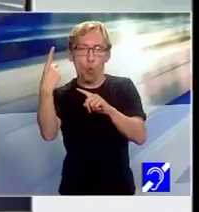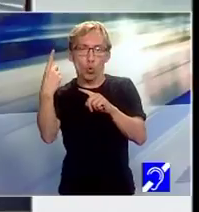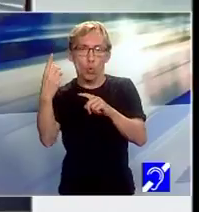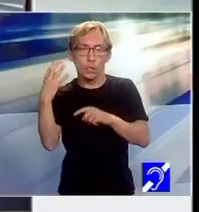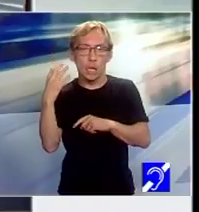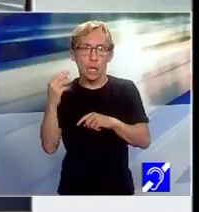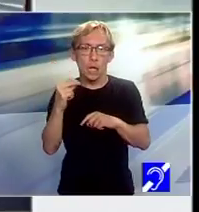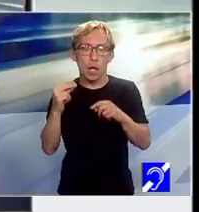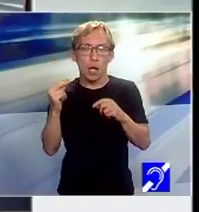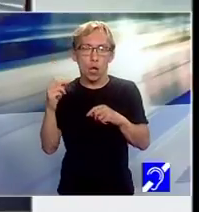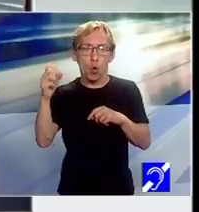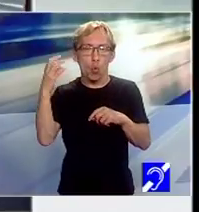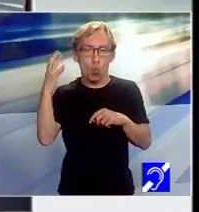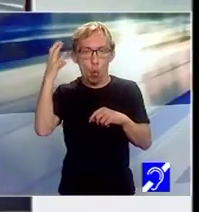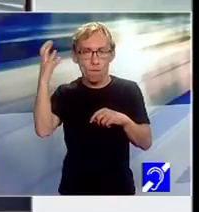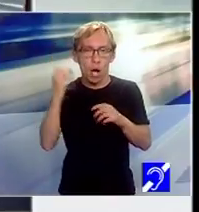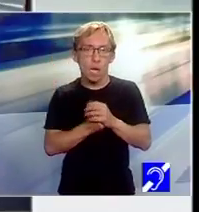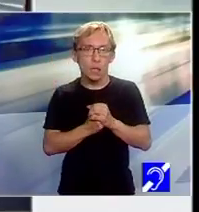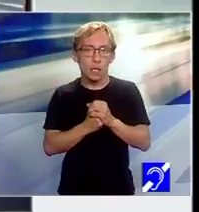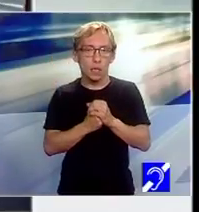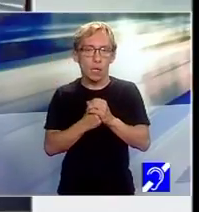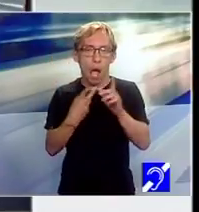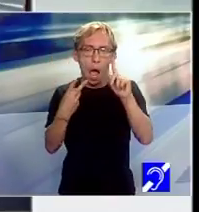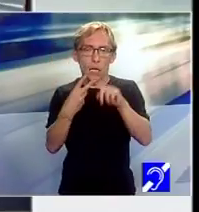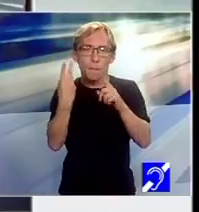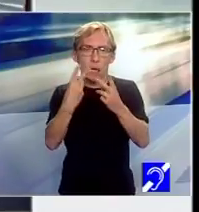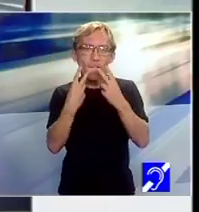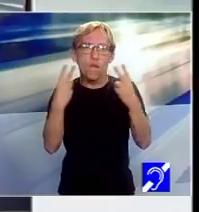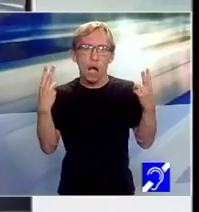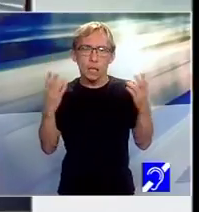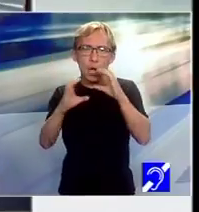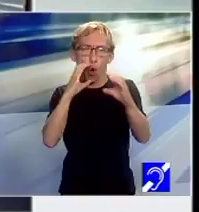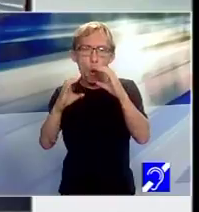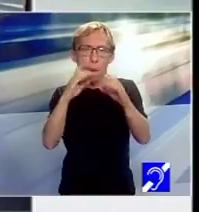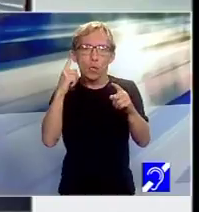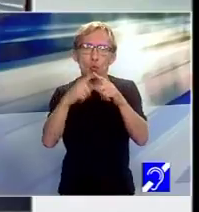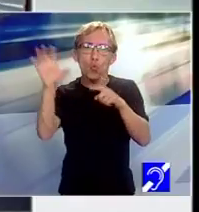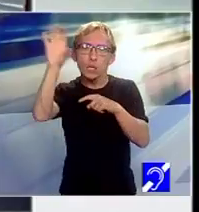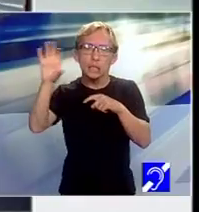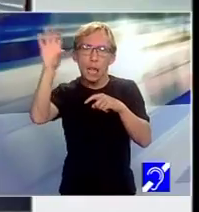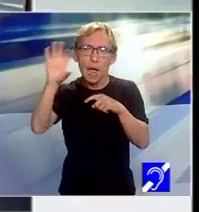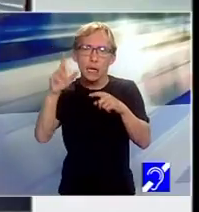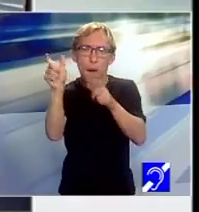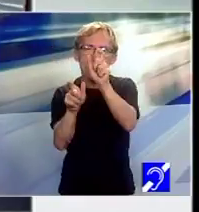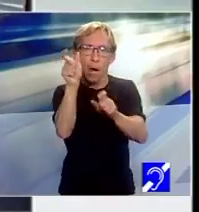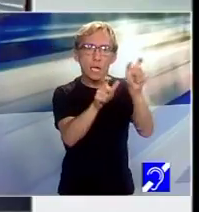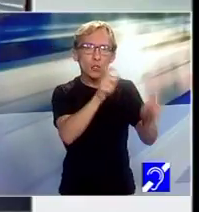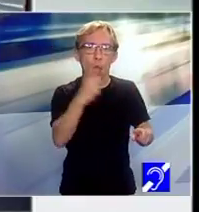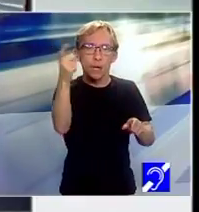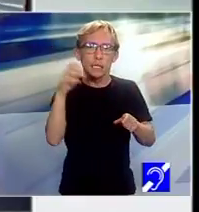fonduri europene foarte importante și știu că ați mai găsit o variantă prin care să colaborați cu străinii. Da,